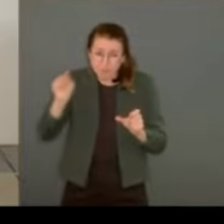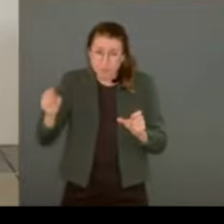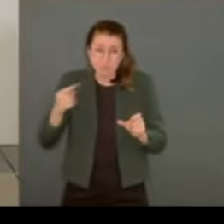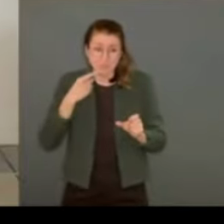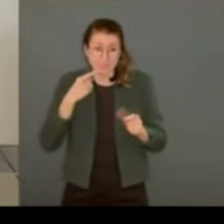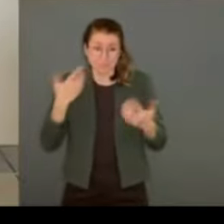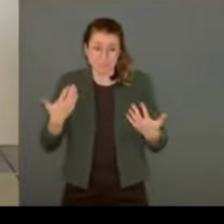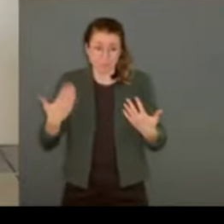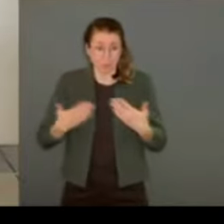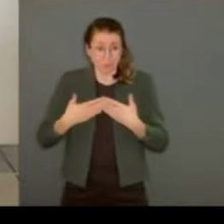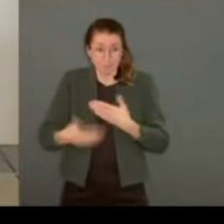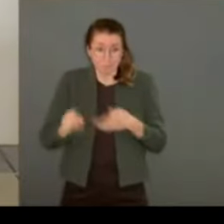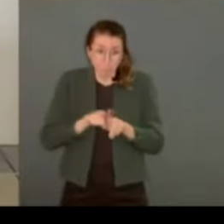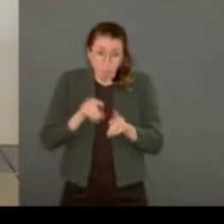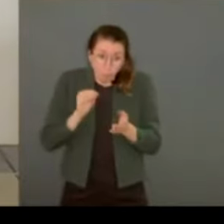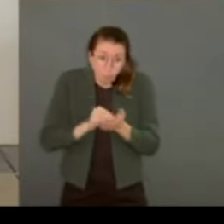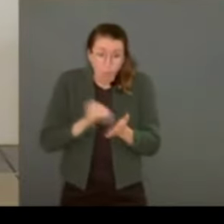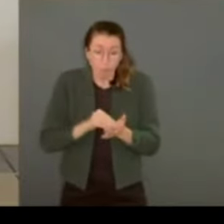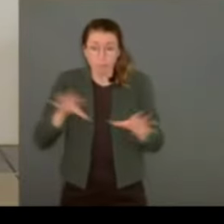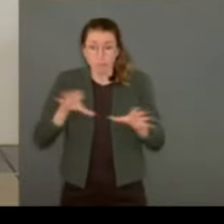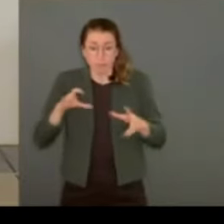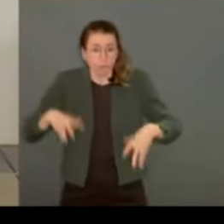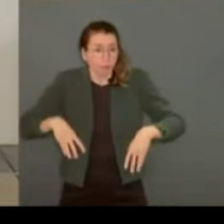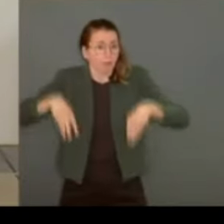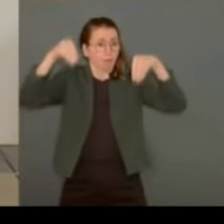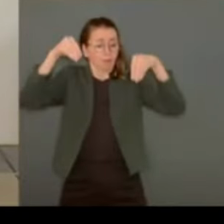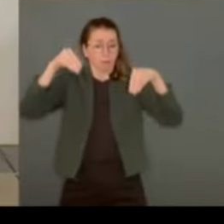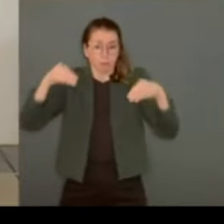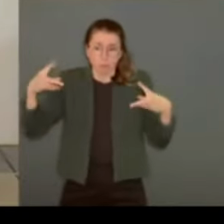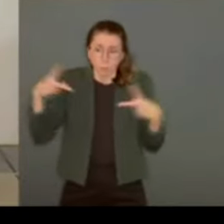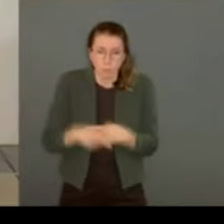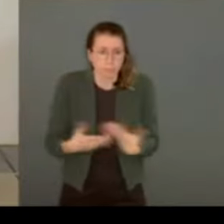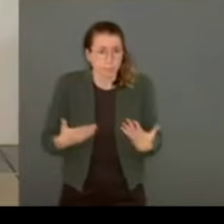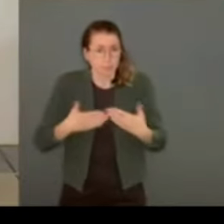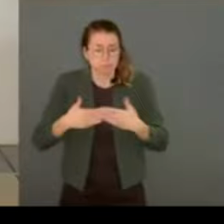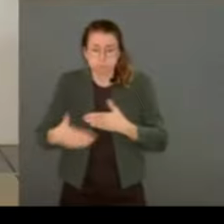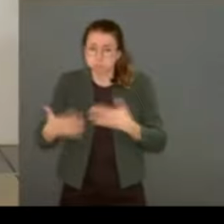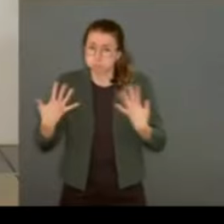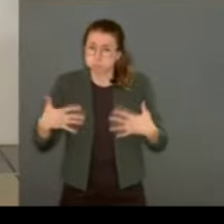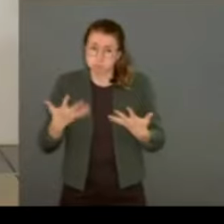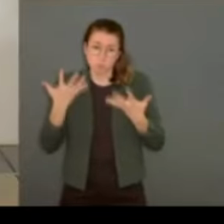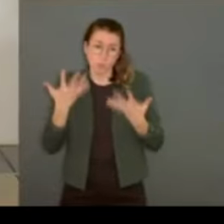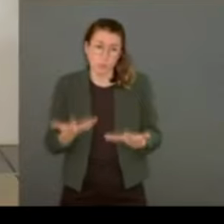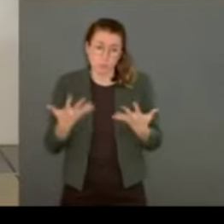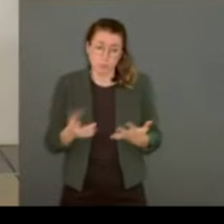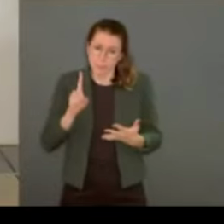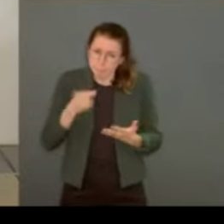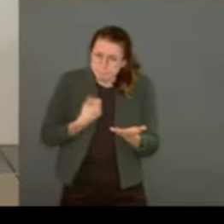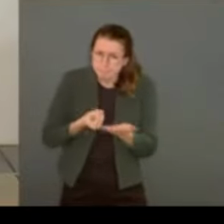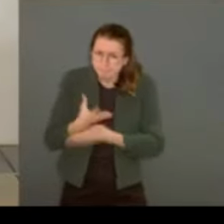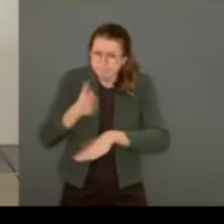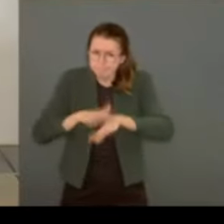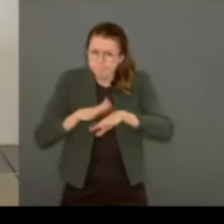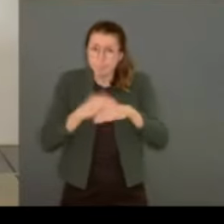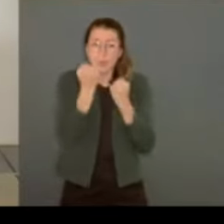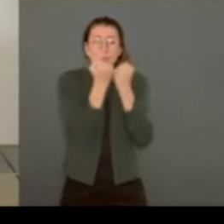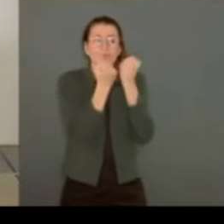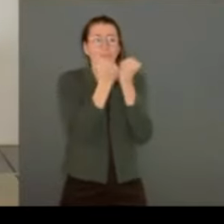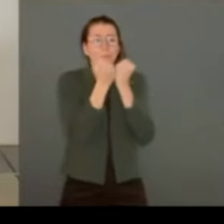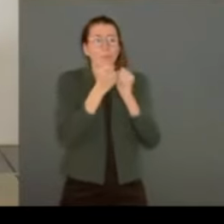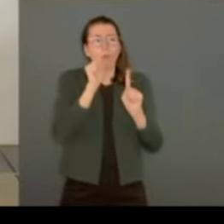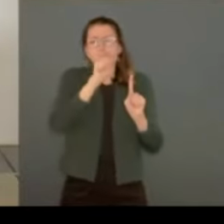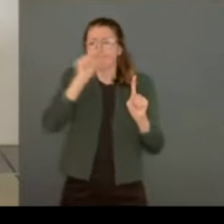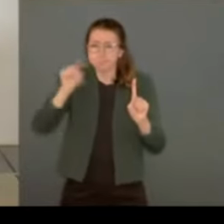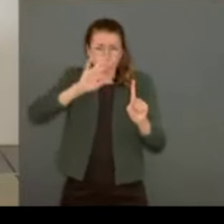interruption de leur activité. Sachez que les différents gouvernements feront tout pour vous soutenir. Le gouvernement fédéral a déjà